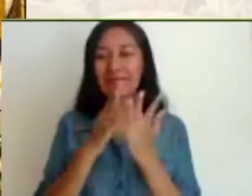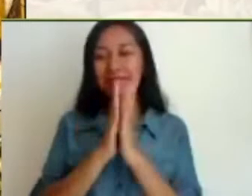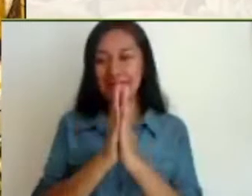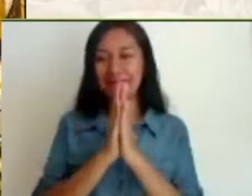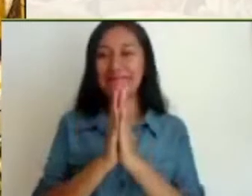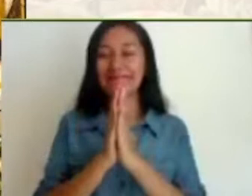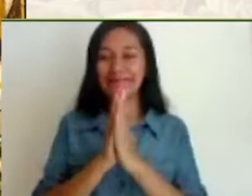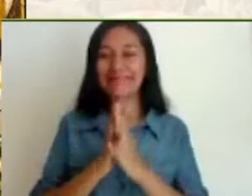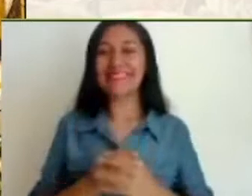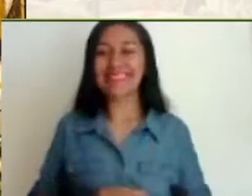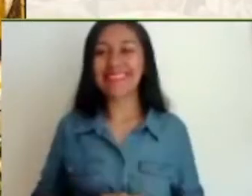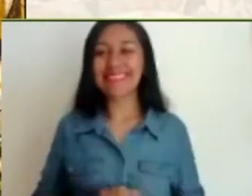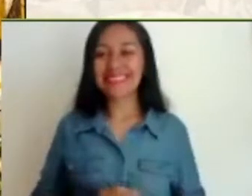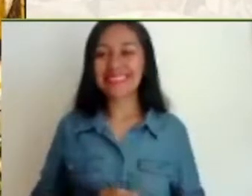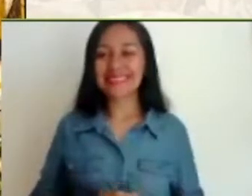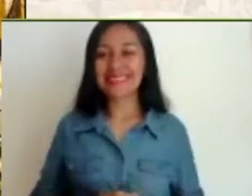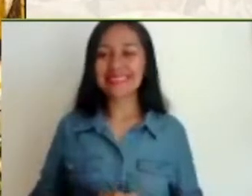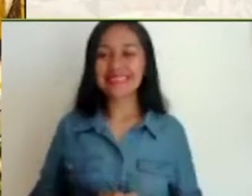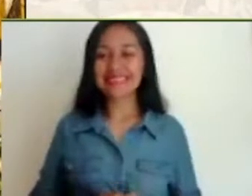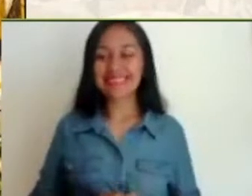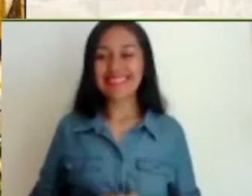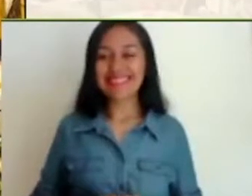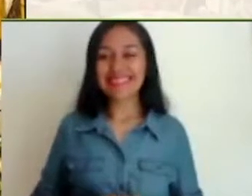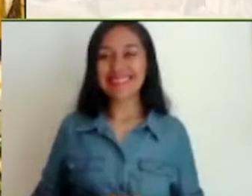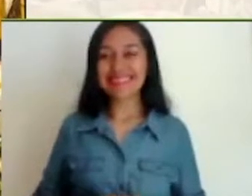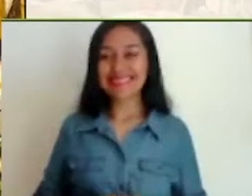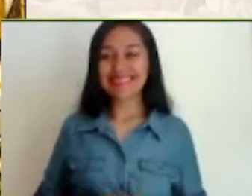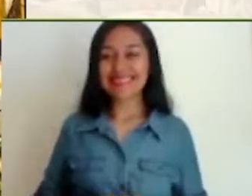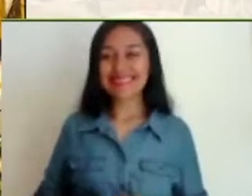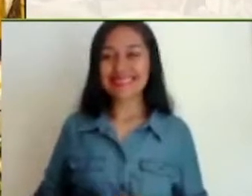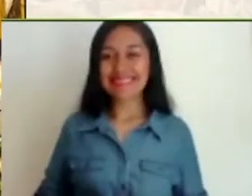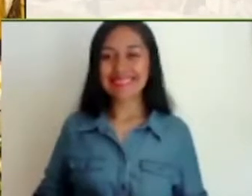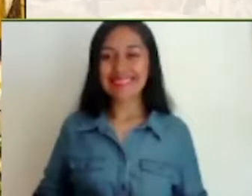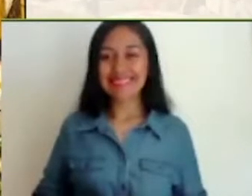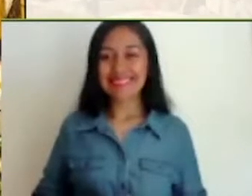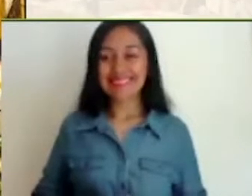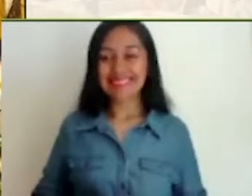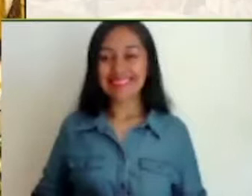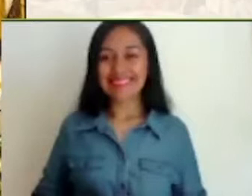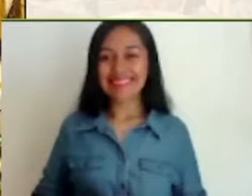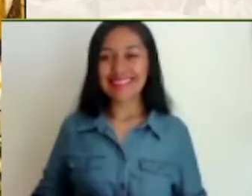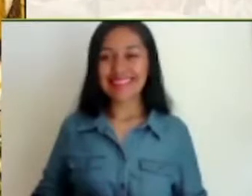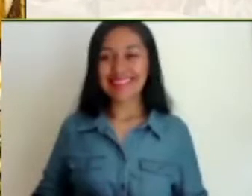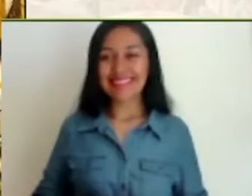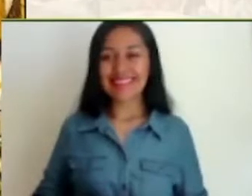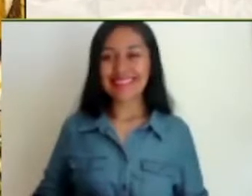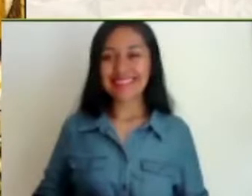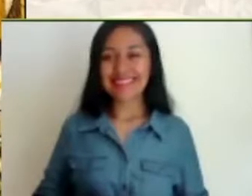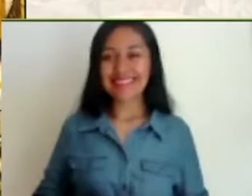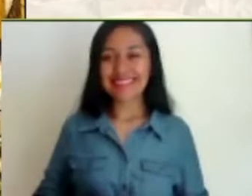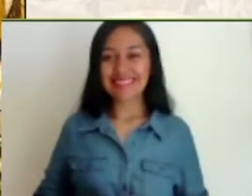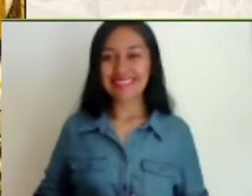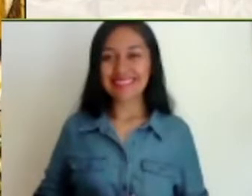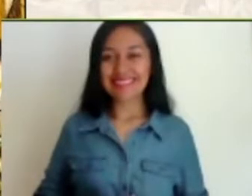caddero molte cime di campanili e case e la chiesa di San Basilio, e la terra continuò a tremare